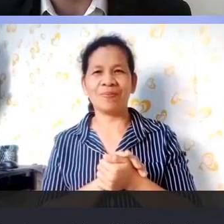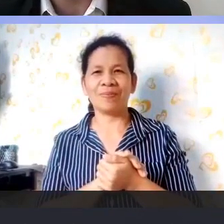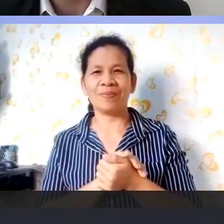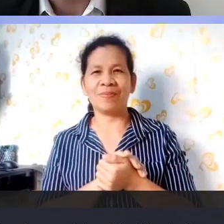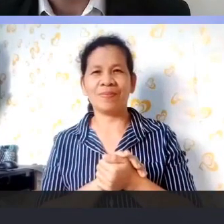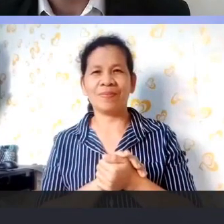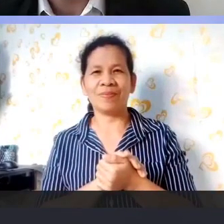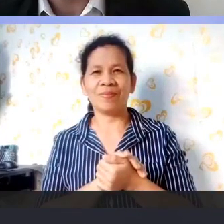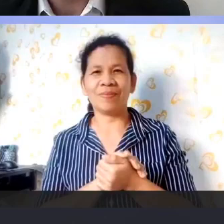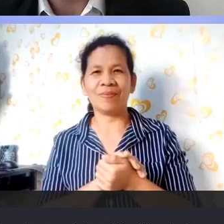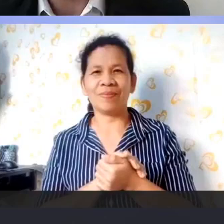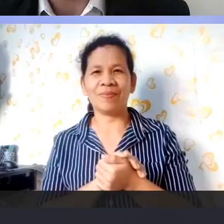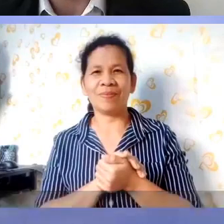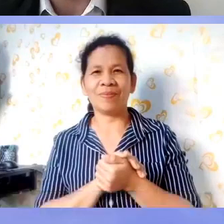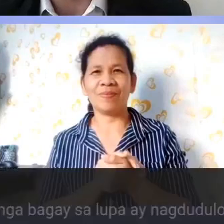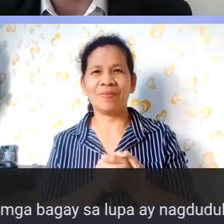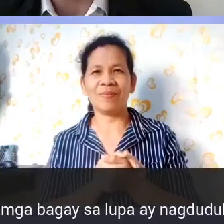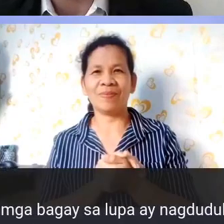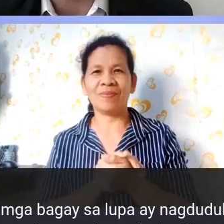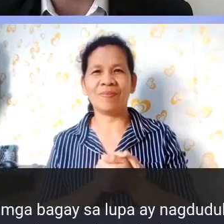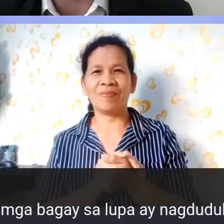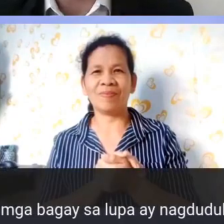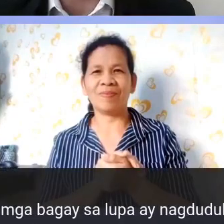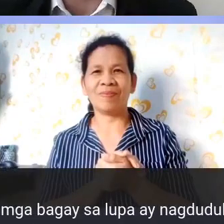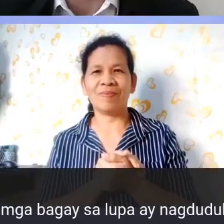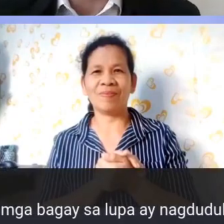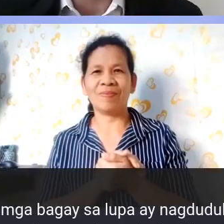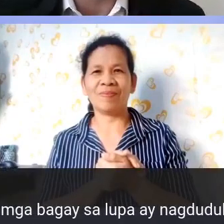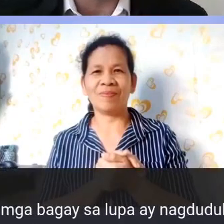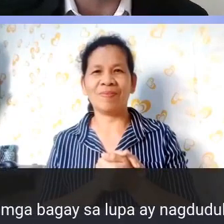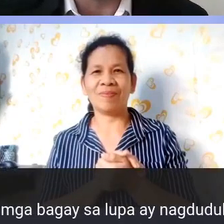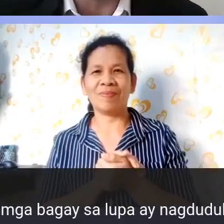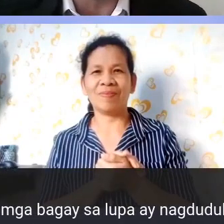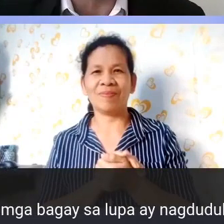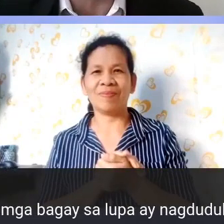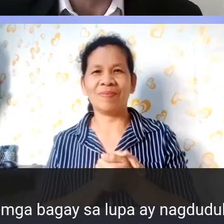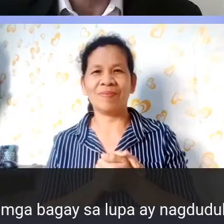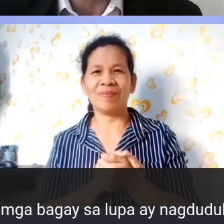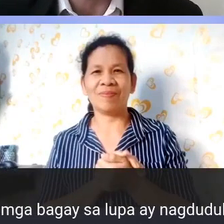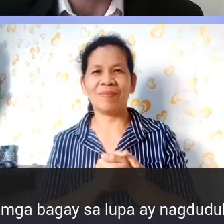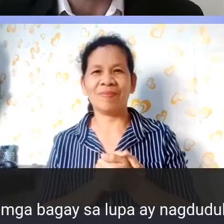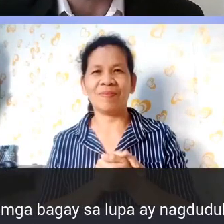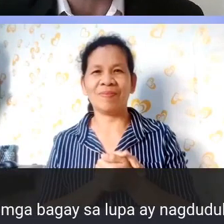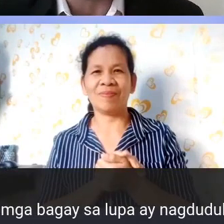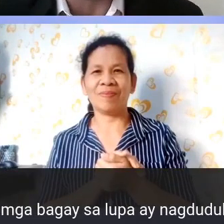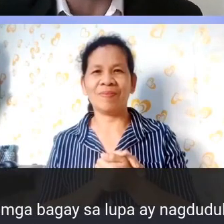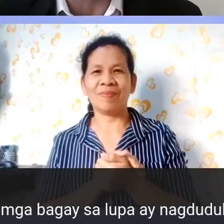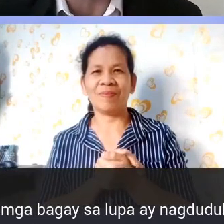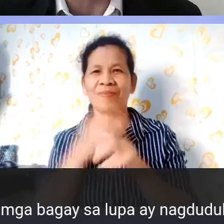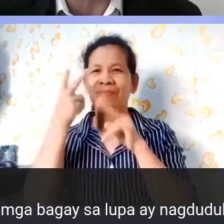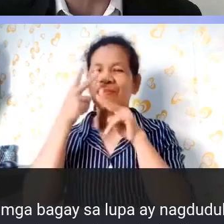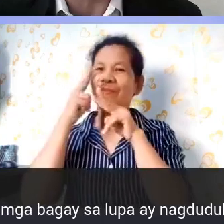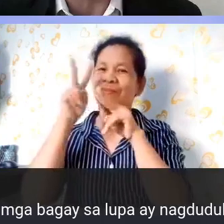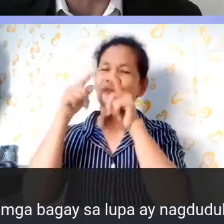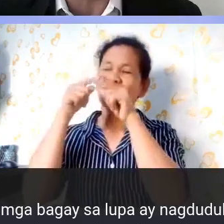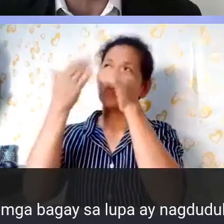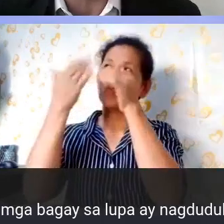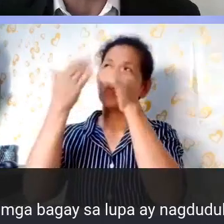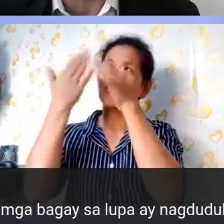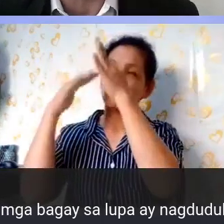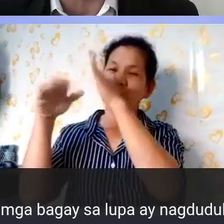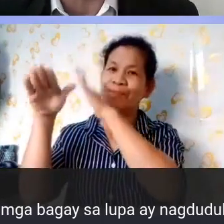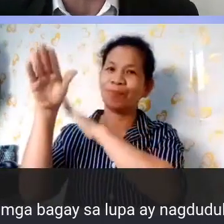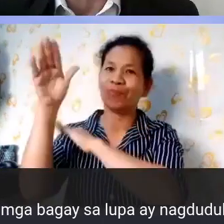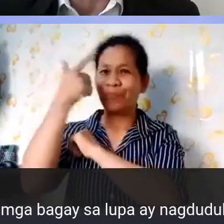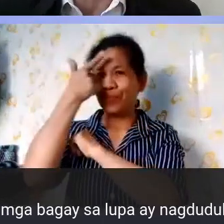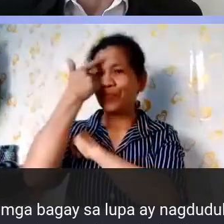then, okay, ito si Ate Tess ng Panukulan. Tumingin ka sa langit pagkat naroon